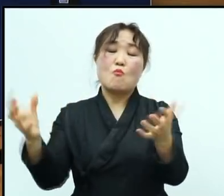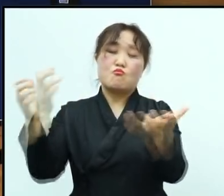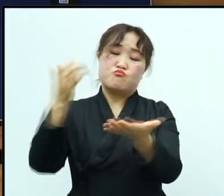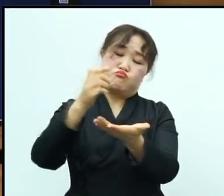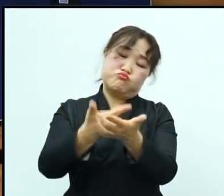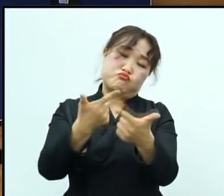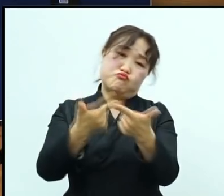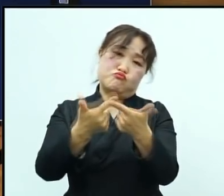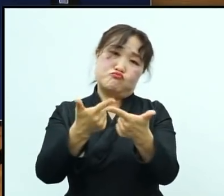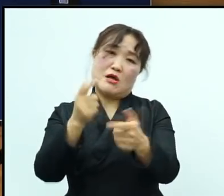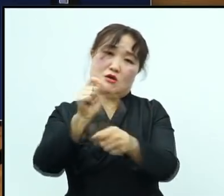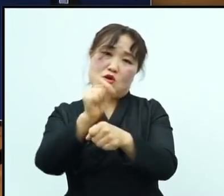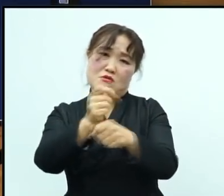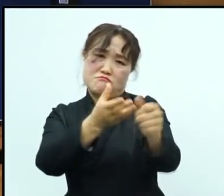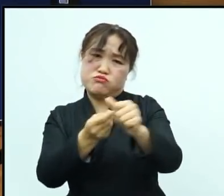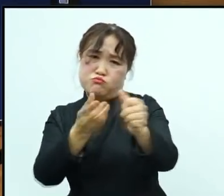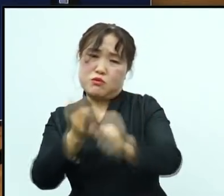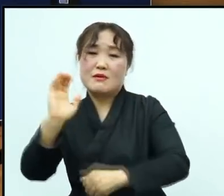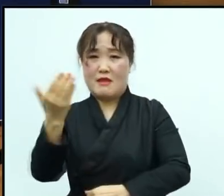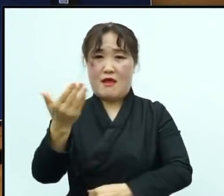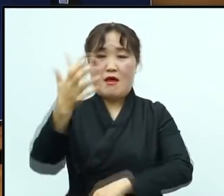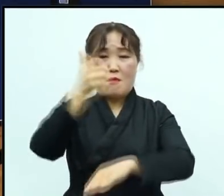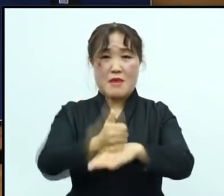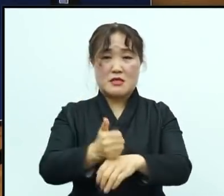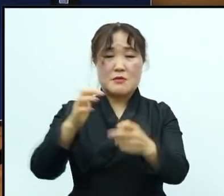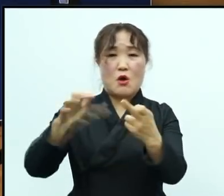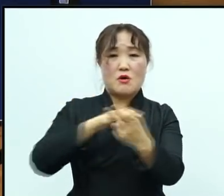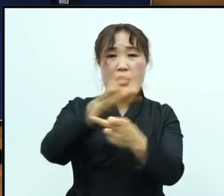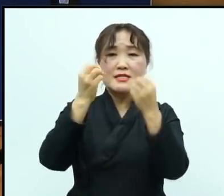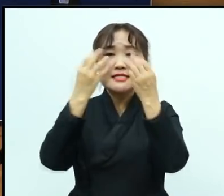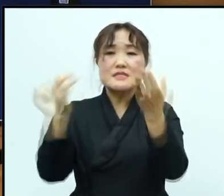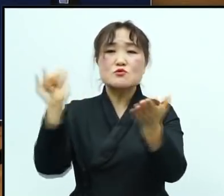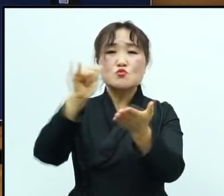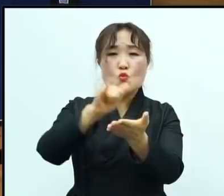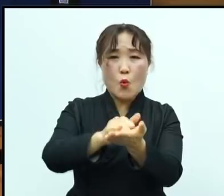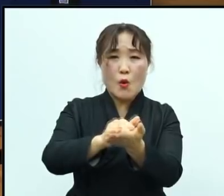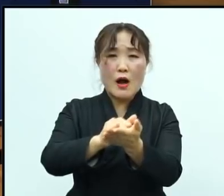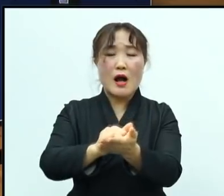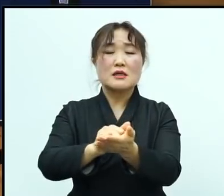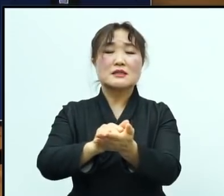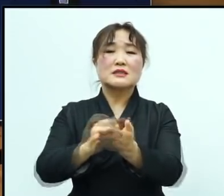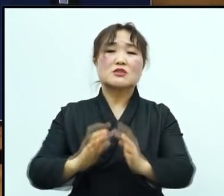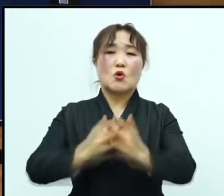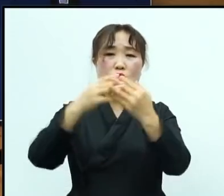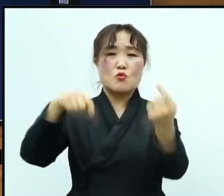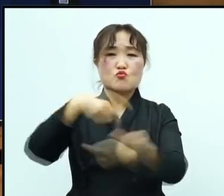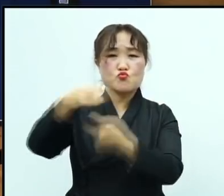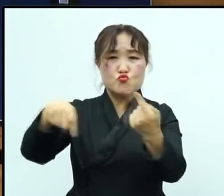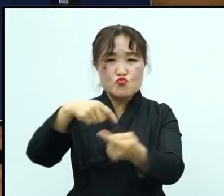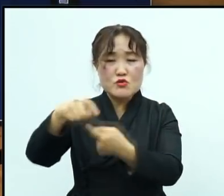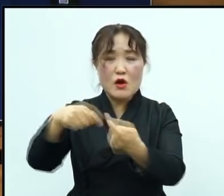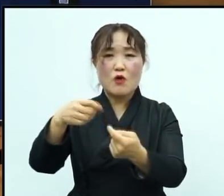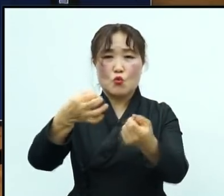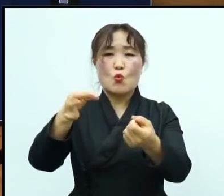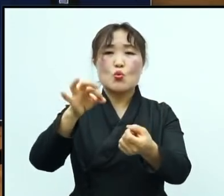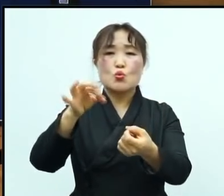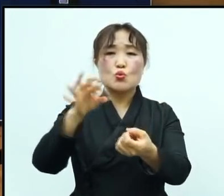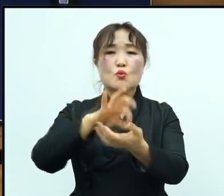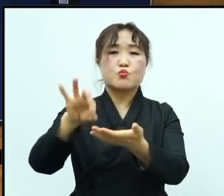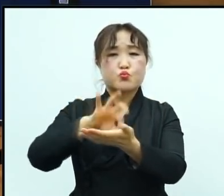하겠습니다. 마지막으로 가덕 신공항 건설 및 운영의 이익을 부산 시민들과 공유하도록